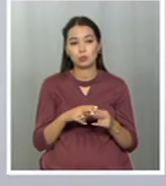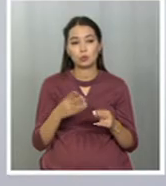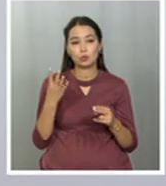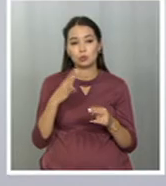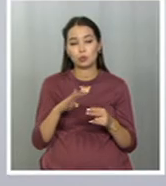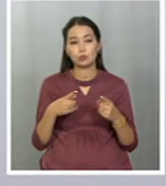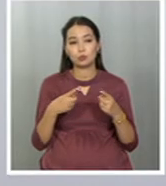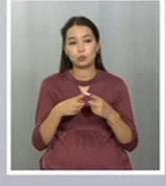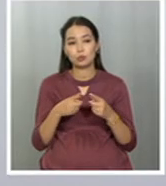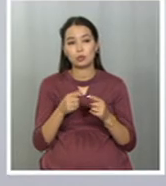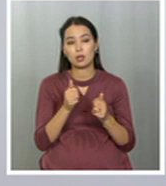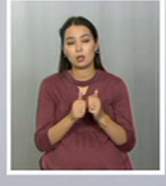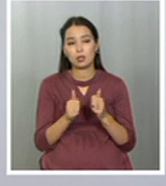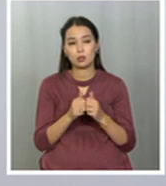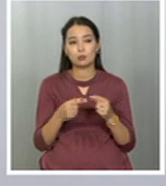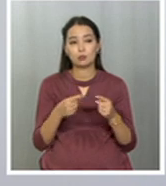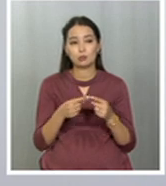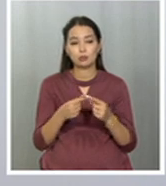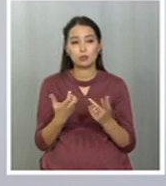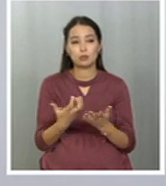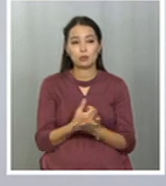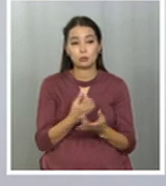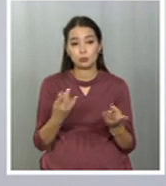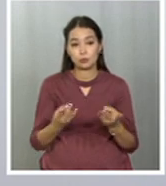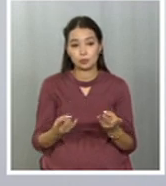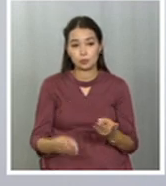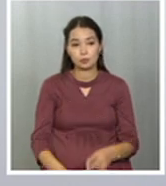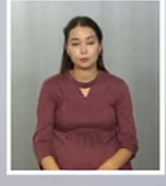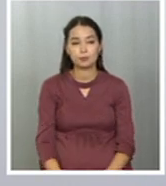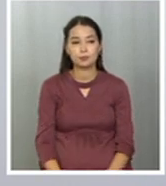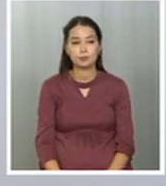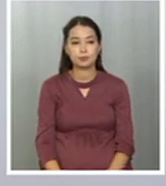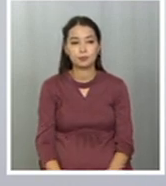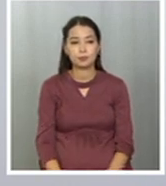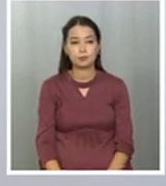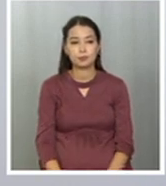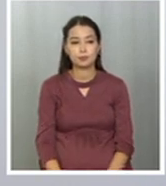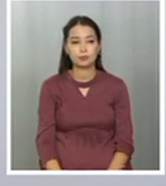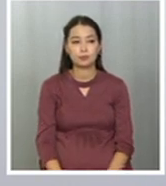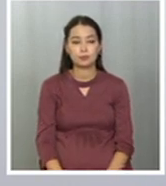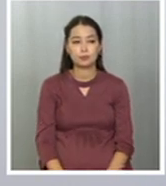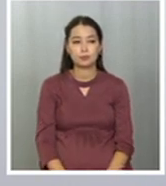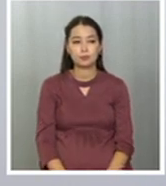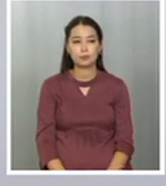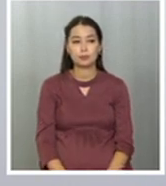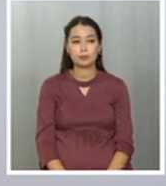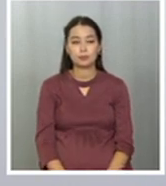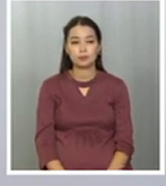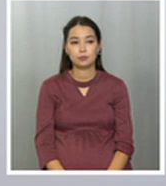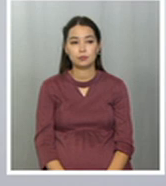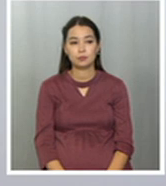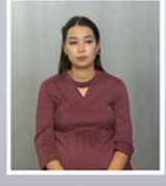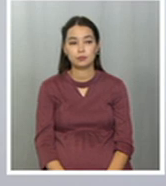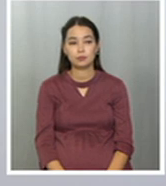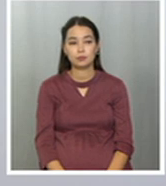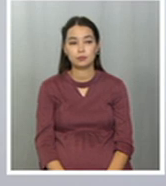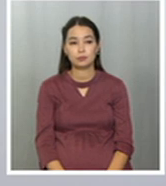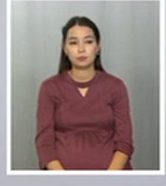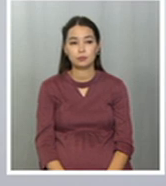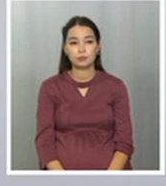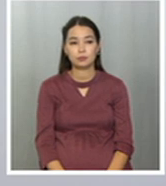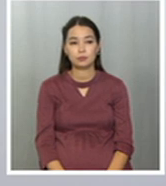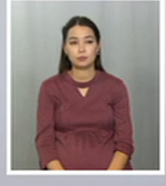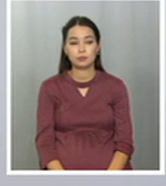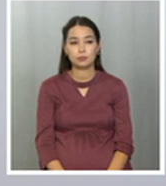әрбір бұрышын табайық. Демек, осындағы B1 дегеніміз ол бірінші